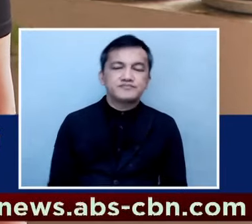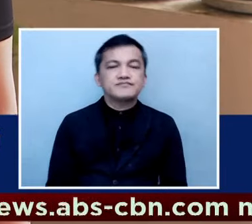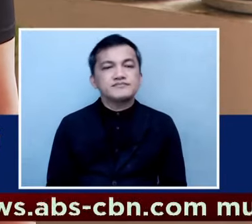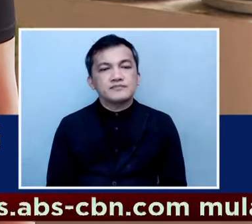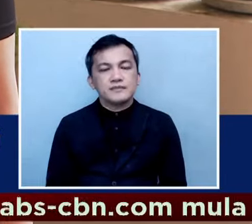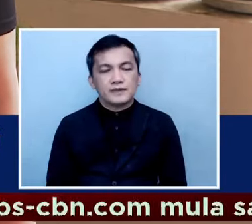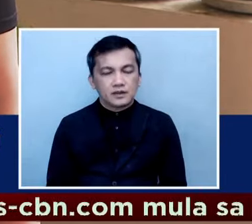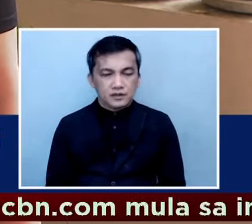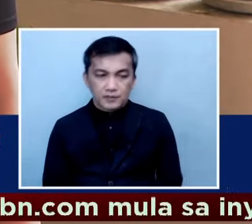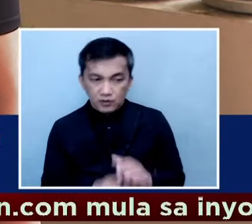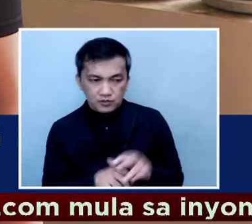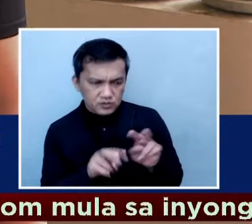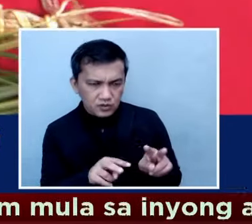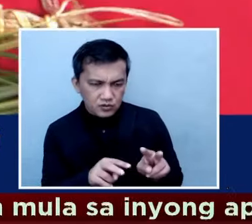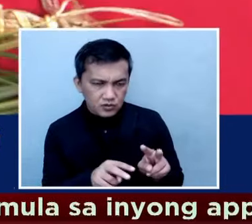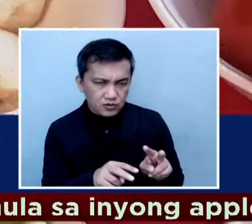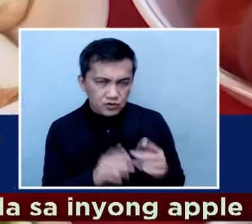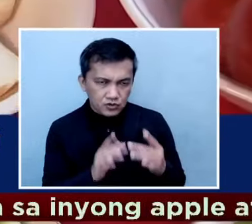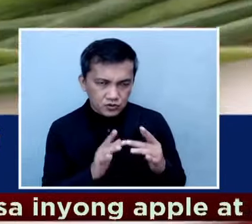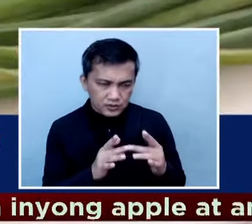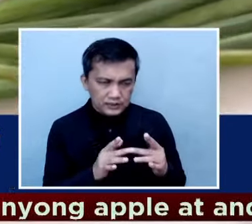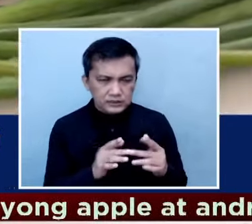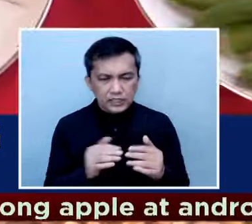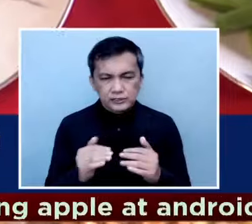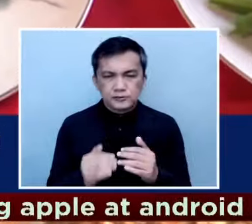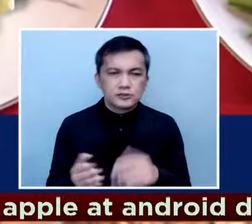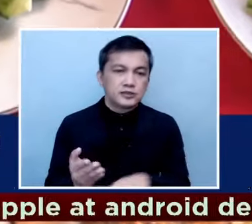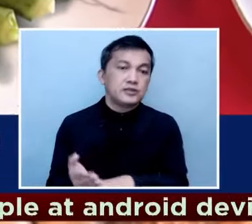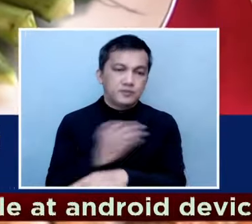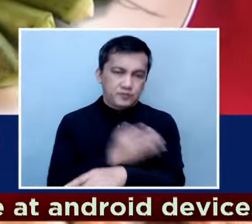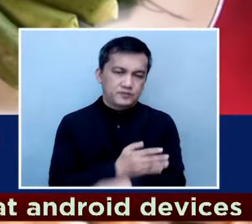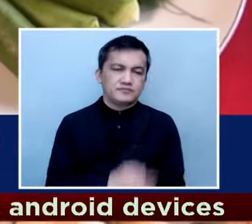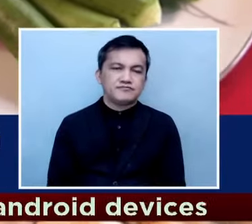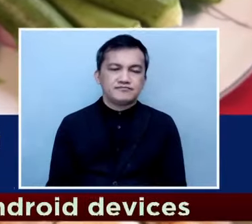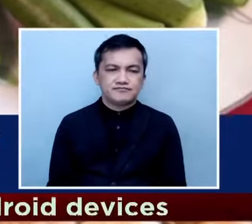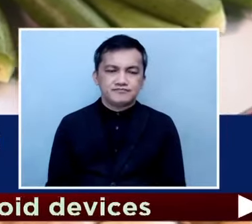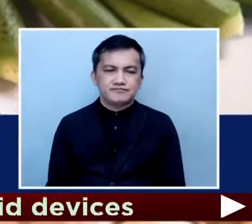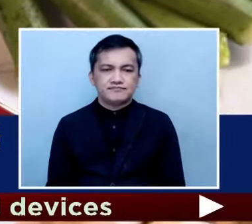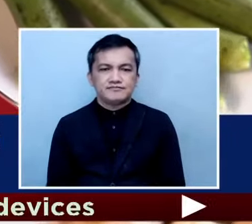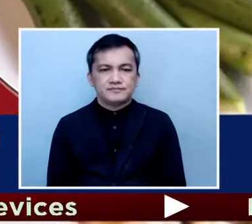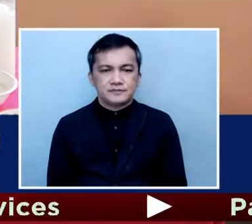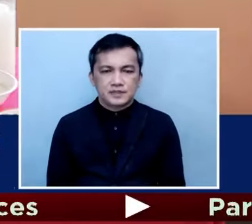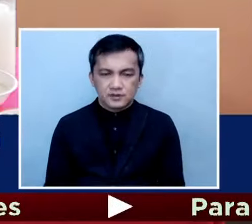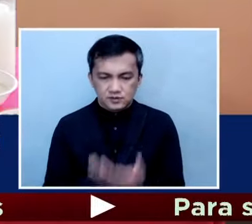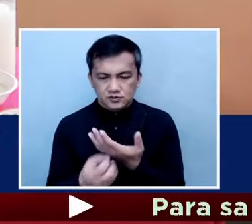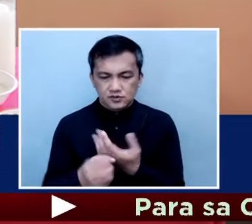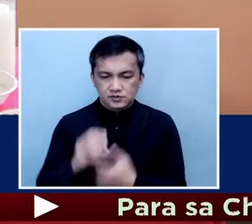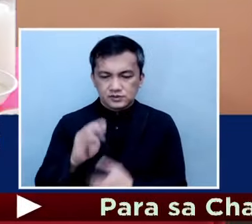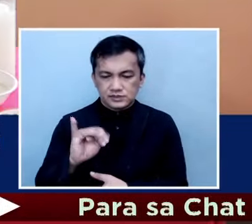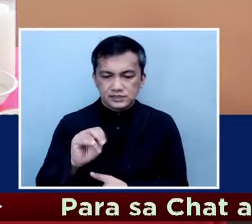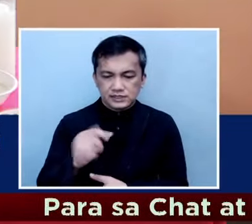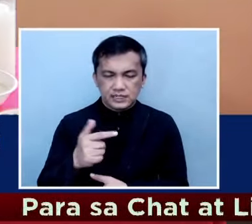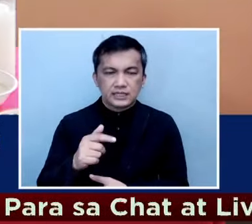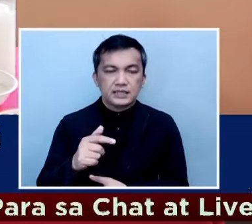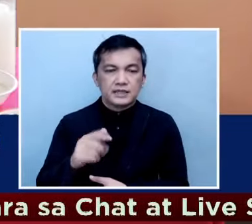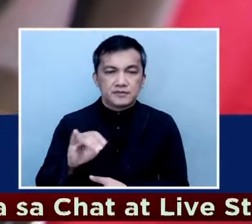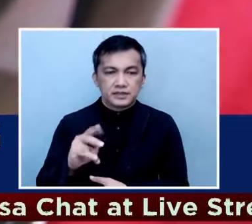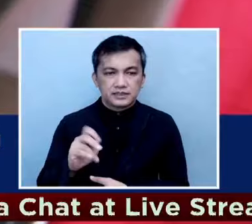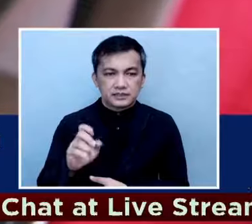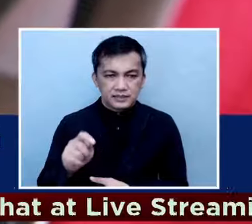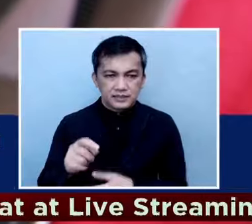nakita online, I enhance it. Sa pagluluto ng sinigang na bagnet, una, mag-isa